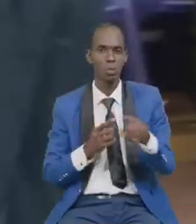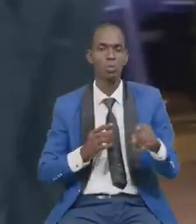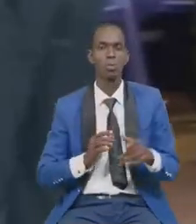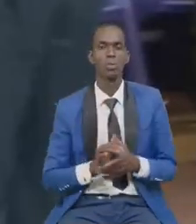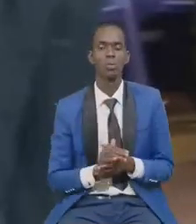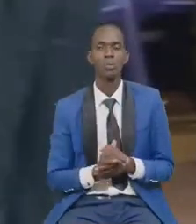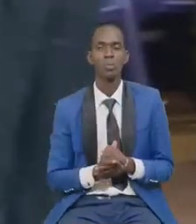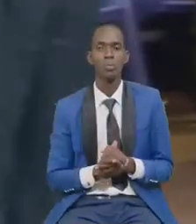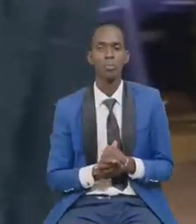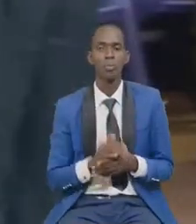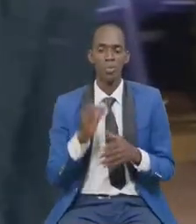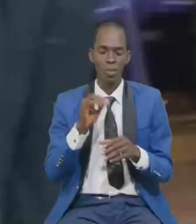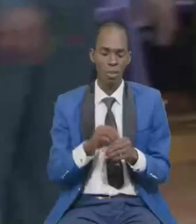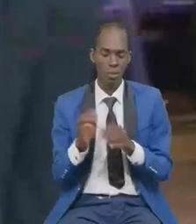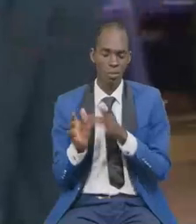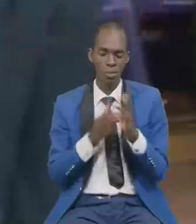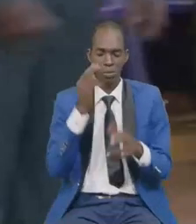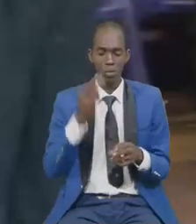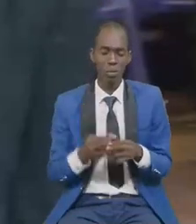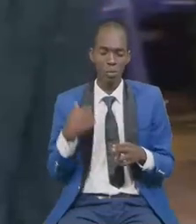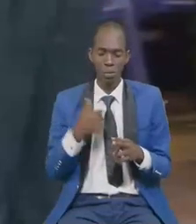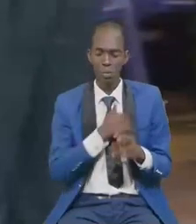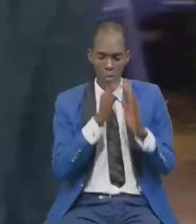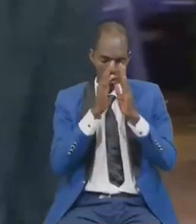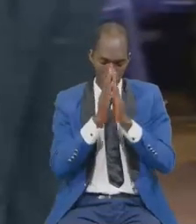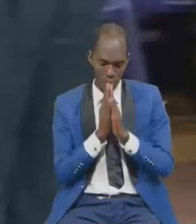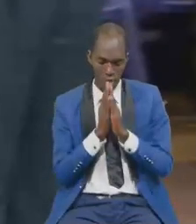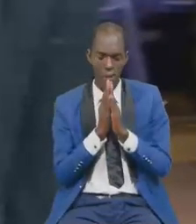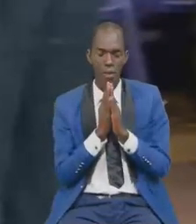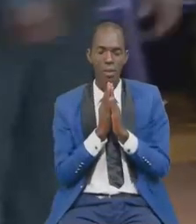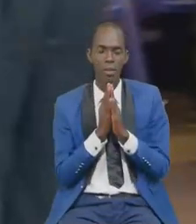Au nom de Jésus, nous prions.